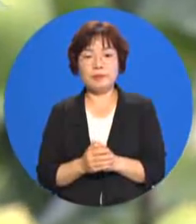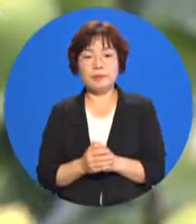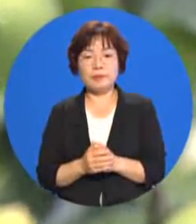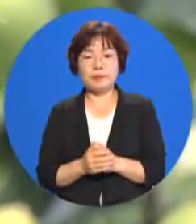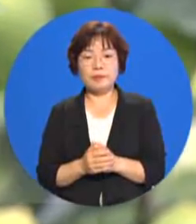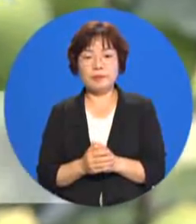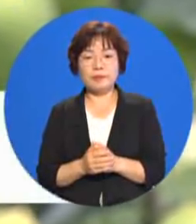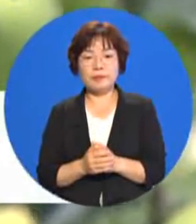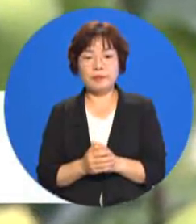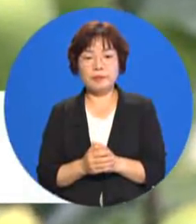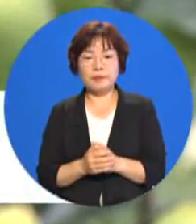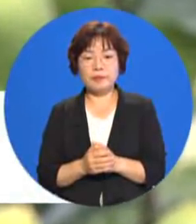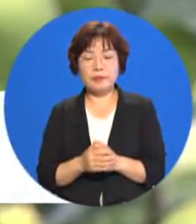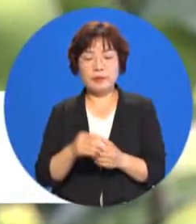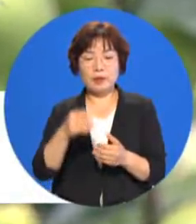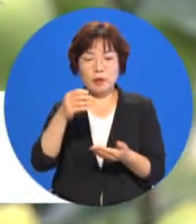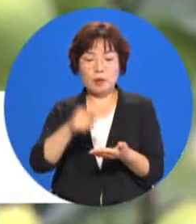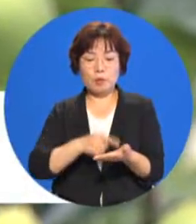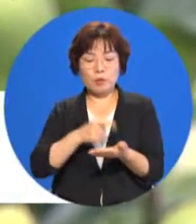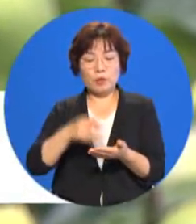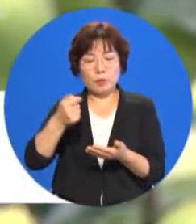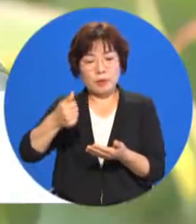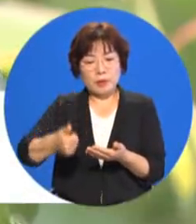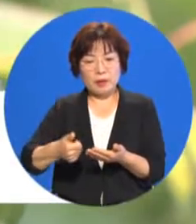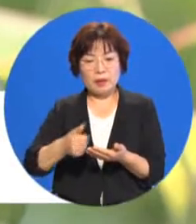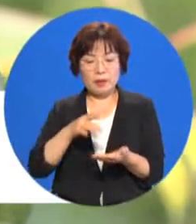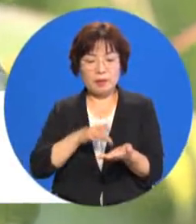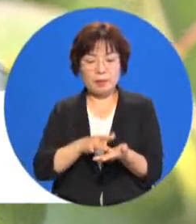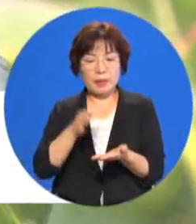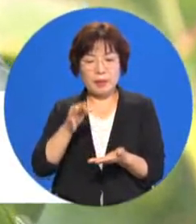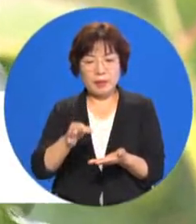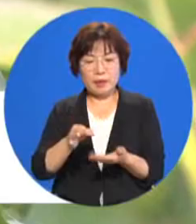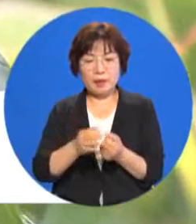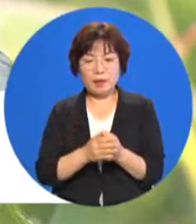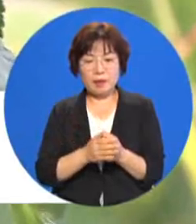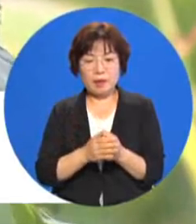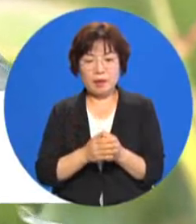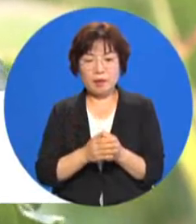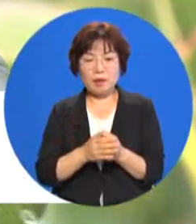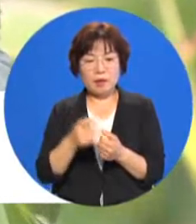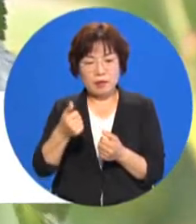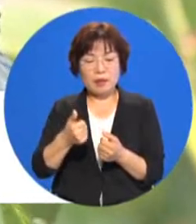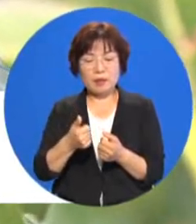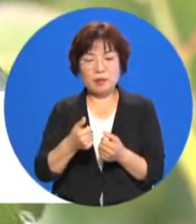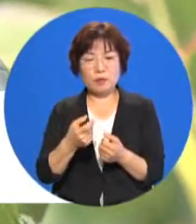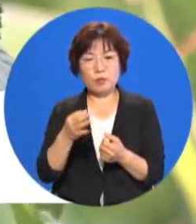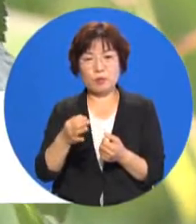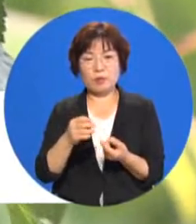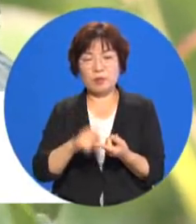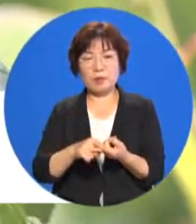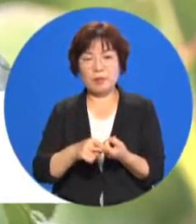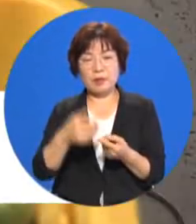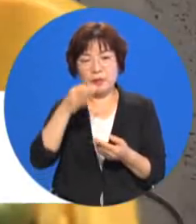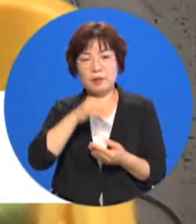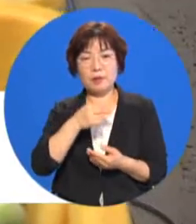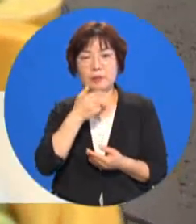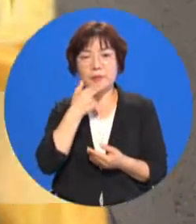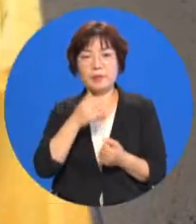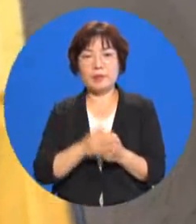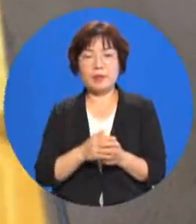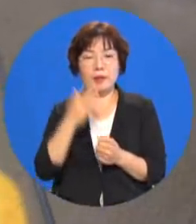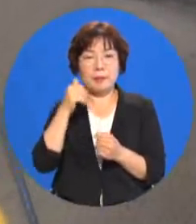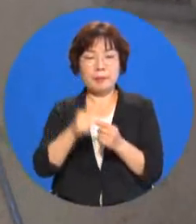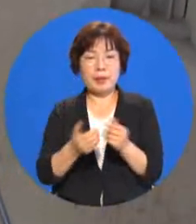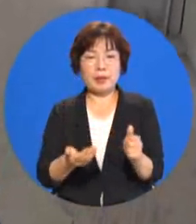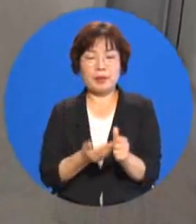그냥 금액은 작은 금액이거든요. 농약값이나 킬리값이라도 하라고 이제 하는 그런 극약 처방이죠. 매실